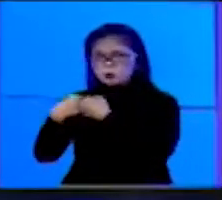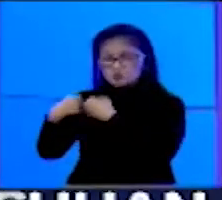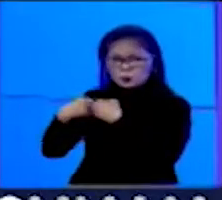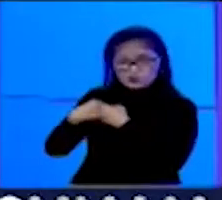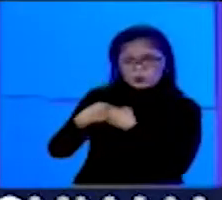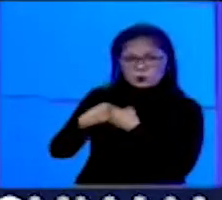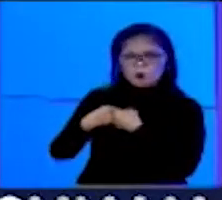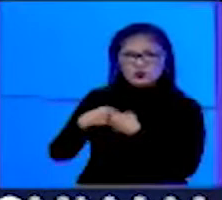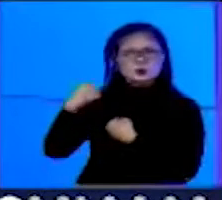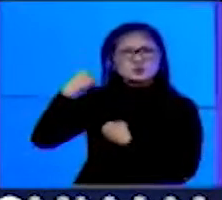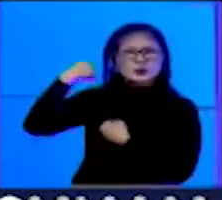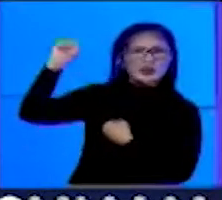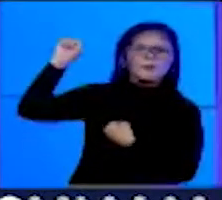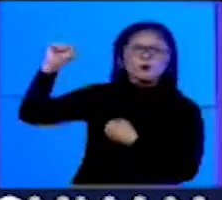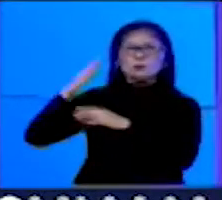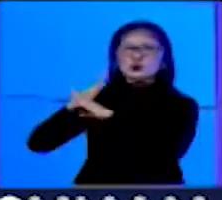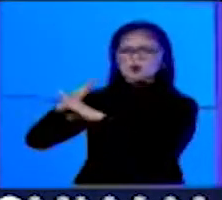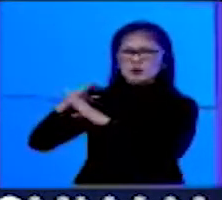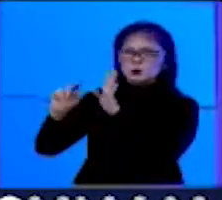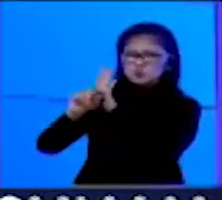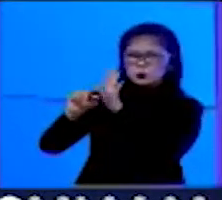dalam demo menolak Undang-Undang Cipta Kerja.